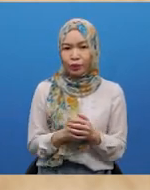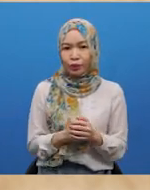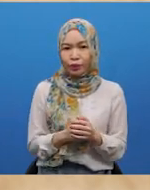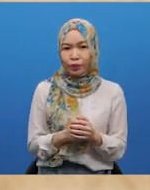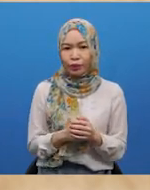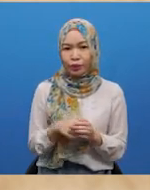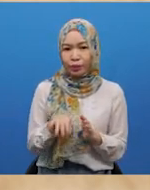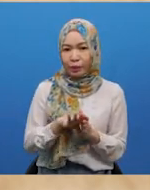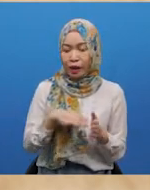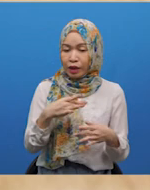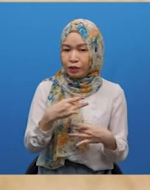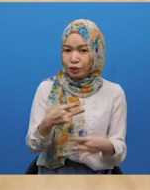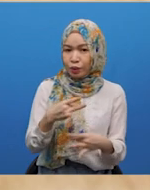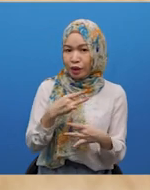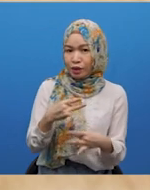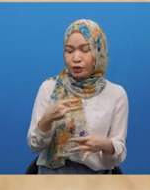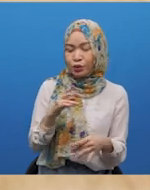meninggalkan tahta